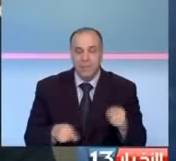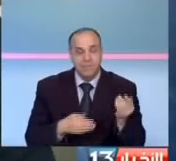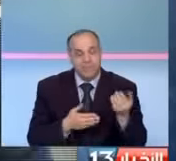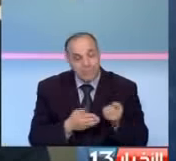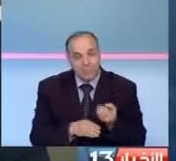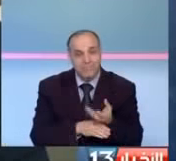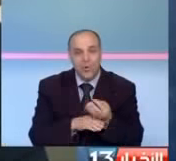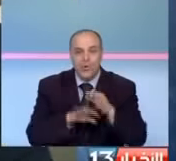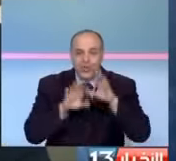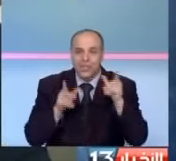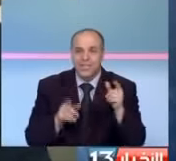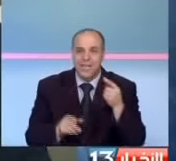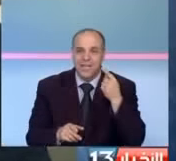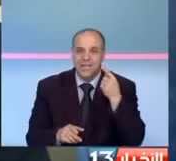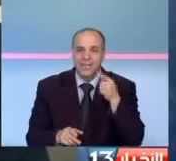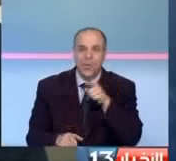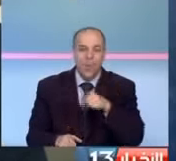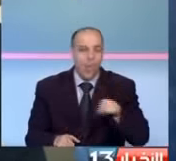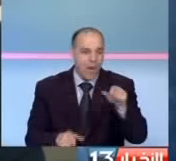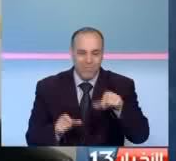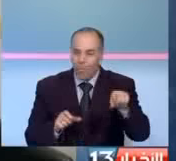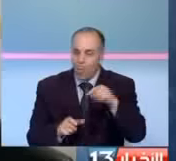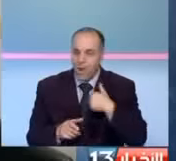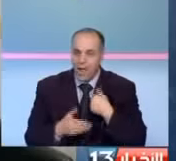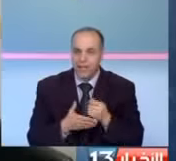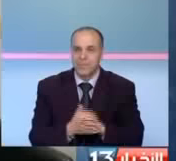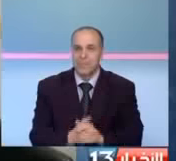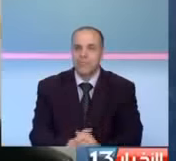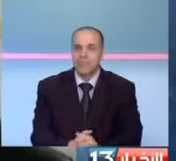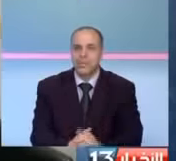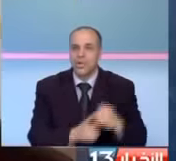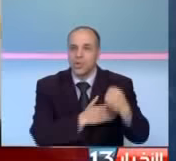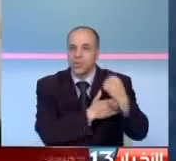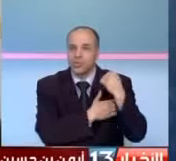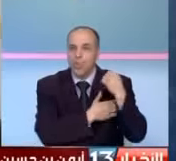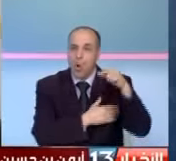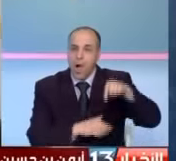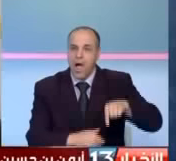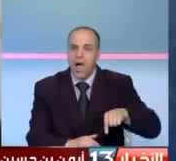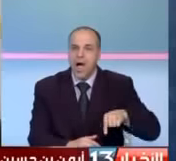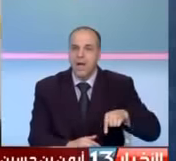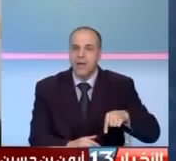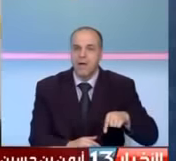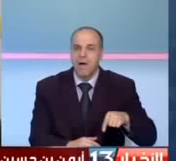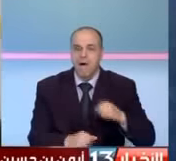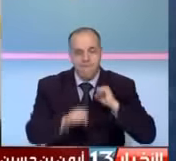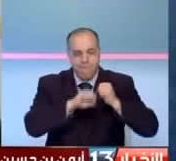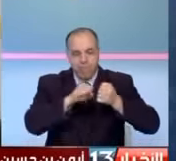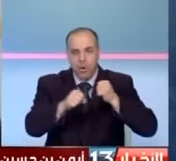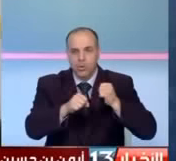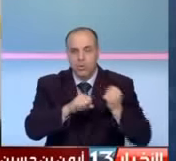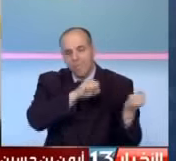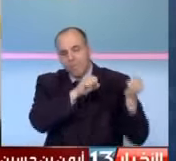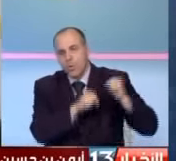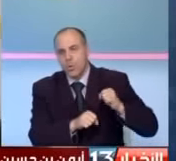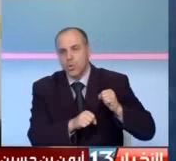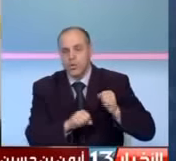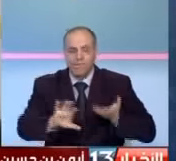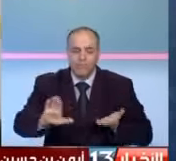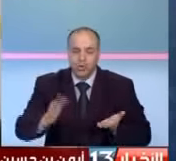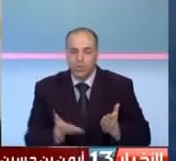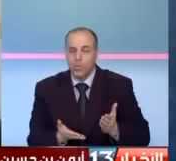نعطيو حاجه اللي باش يدلوا عليها اولادنا هذوما. لي شامبيون اللي عندنا ديجا معروفين سواء في البوكس في اليوت في